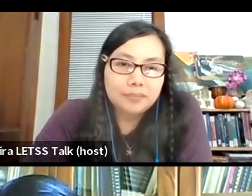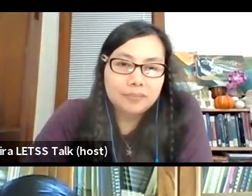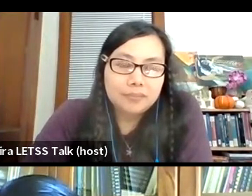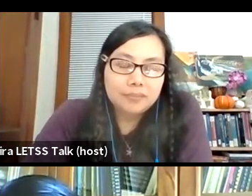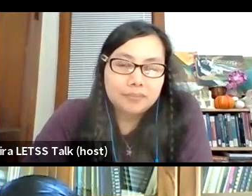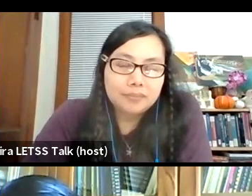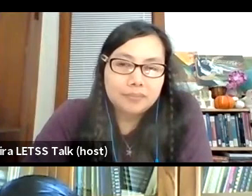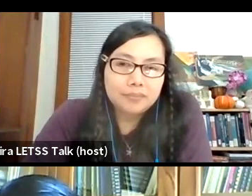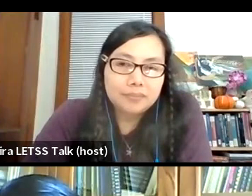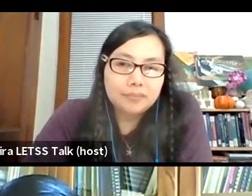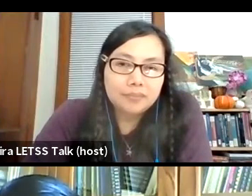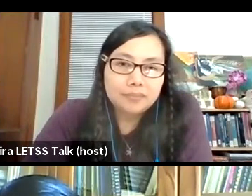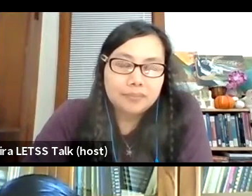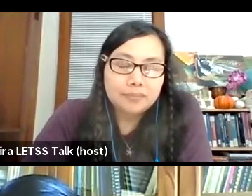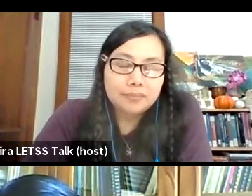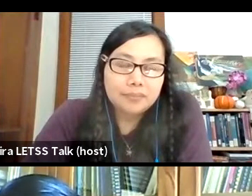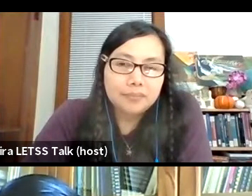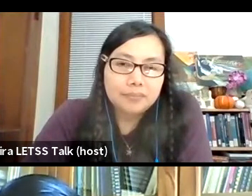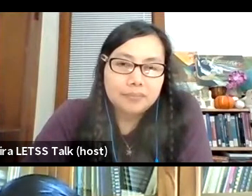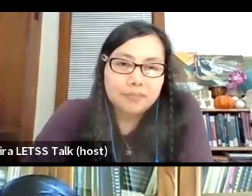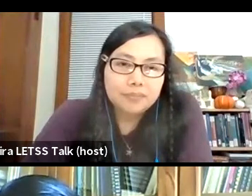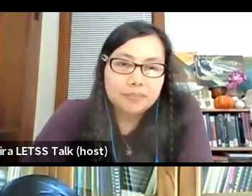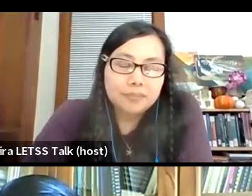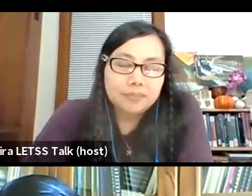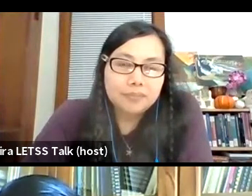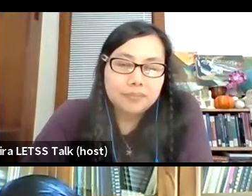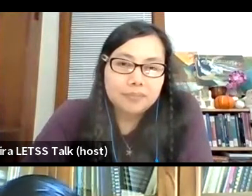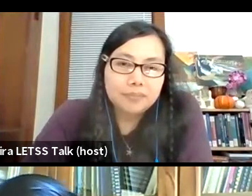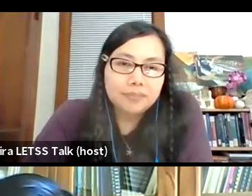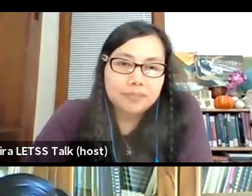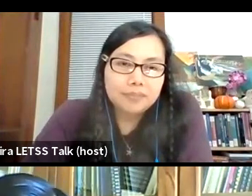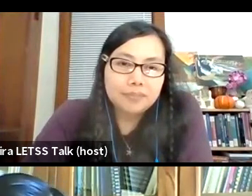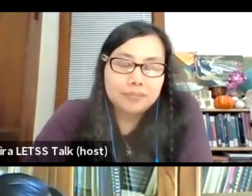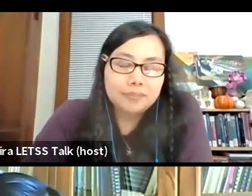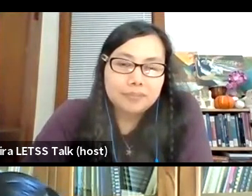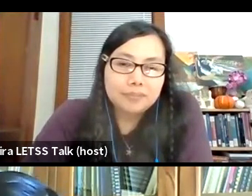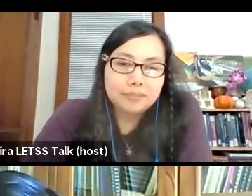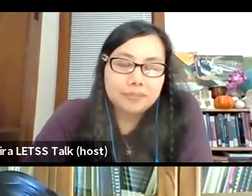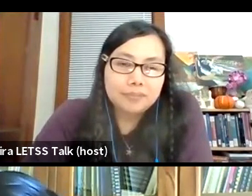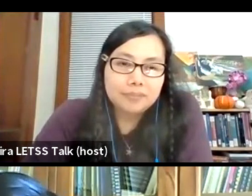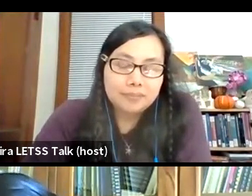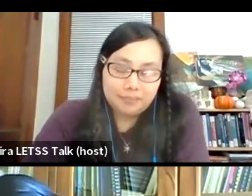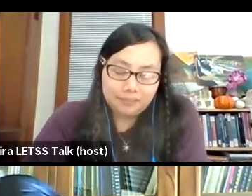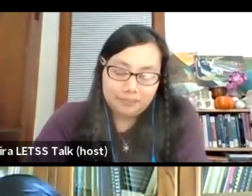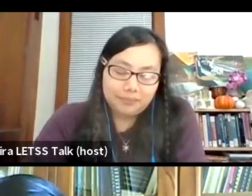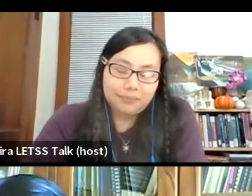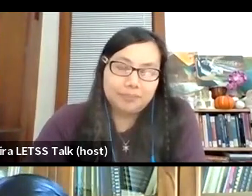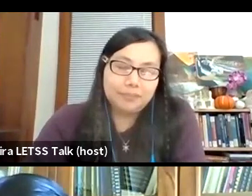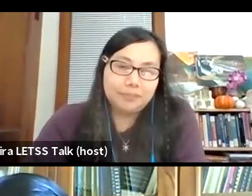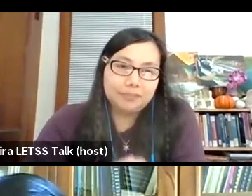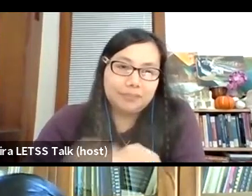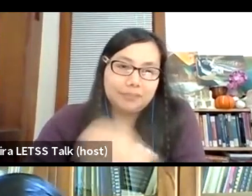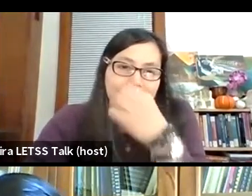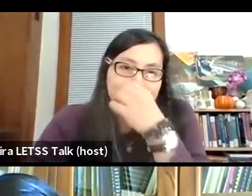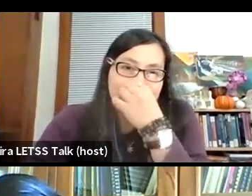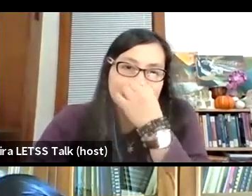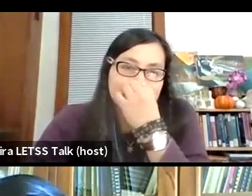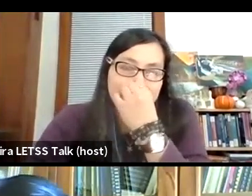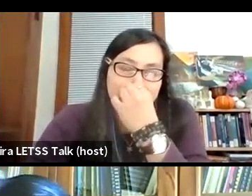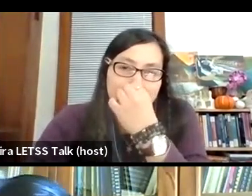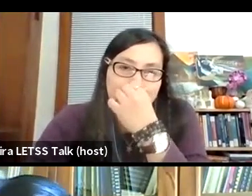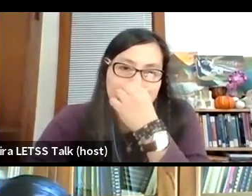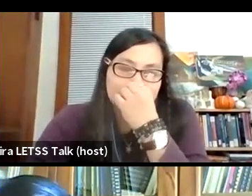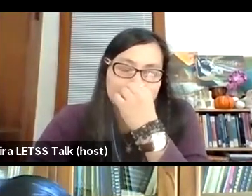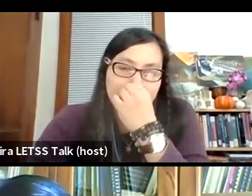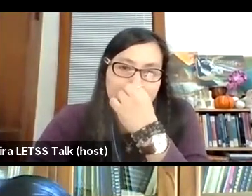banyak teori, dan kurang menyentuh ranah afektif. Nah, menggerakkan itu di ranah afektif. Nah, selamat kepada